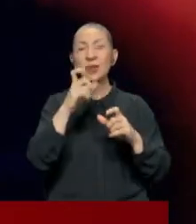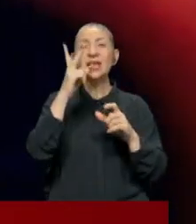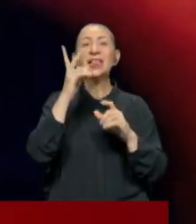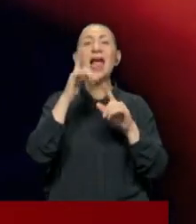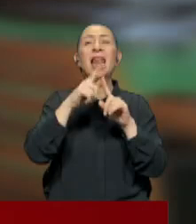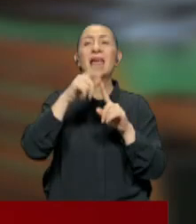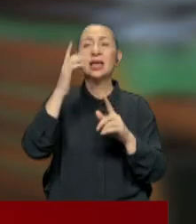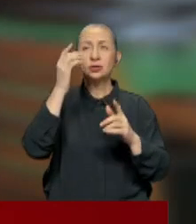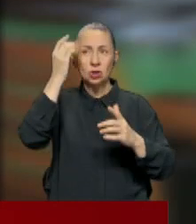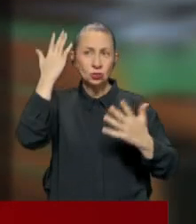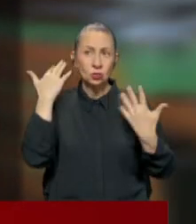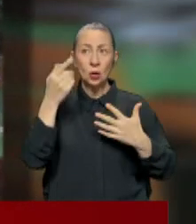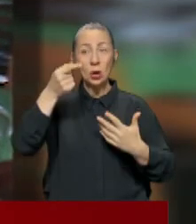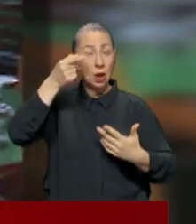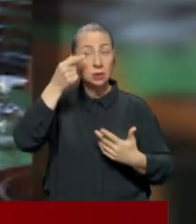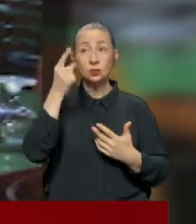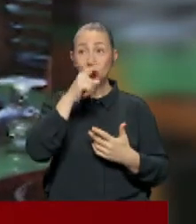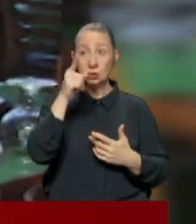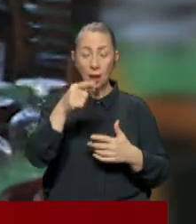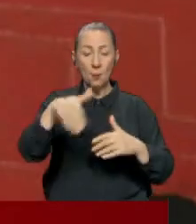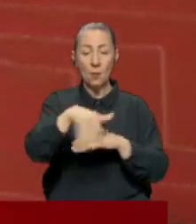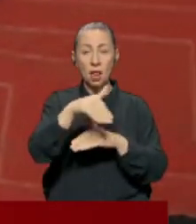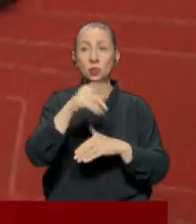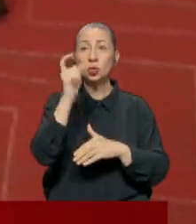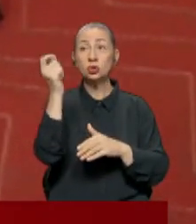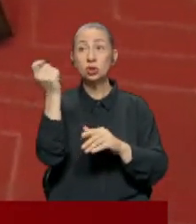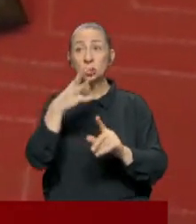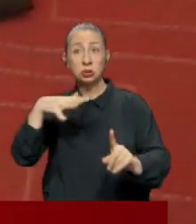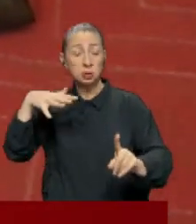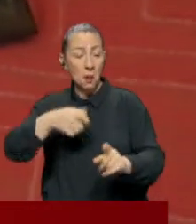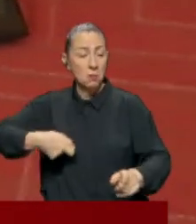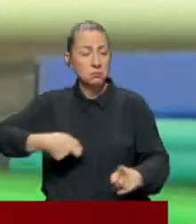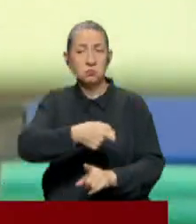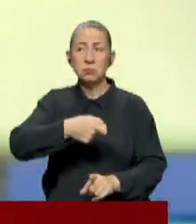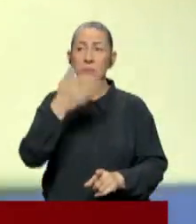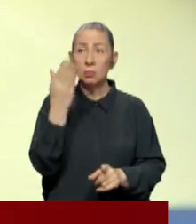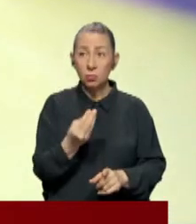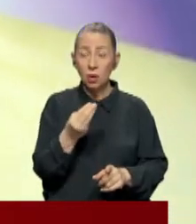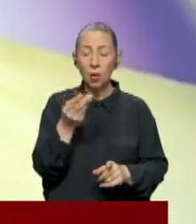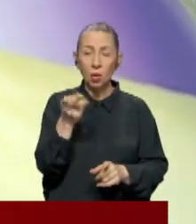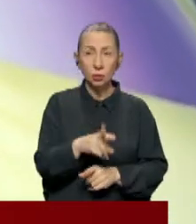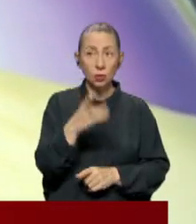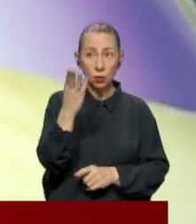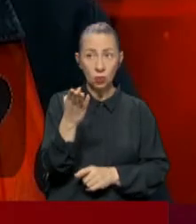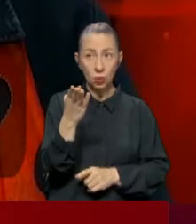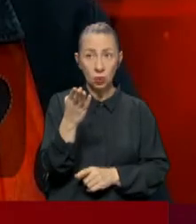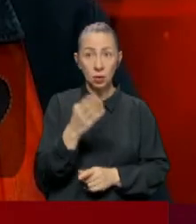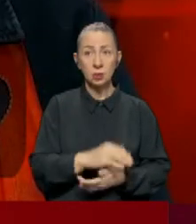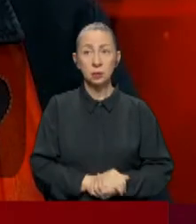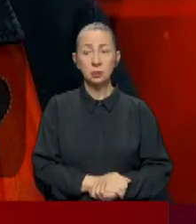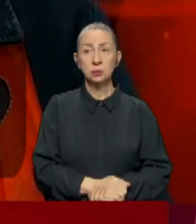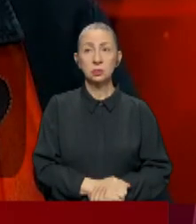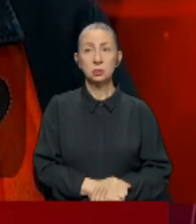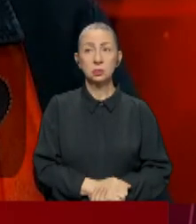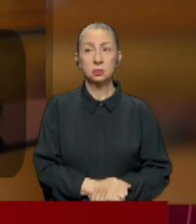İkiterli'de saçları uzun, gözleri lensli diye mahalleden 9 kişinin bıçaklı saldırısına uğradı. Hayatını kaybetti.